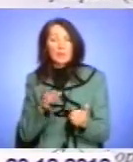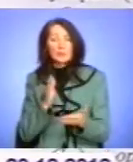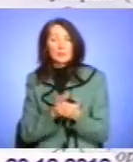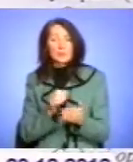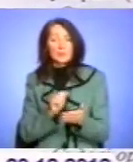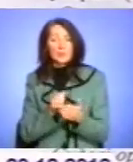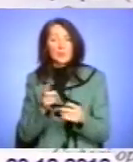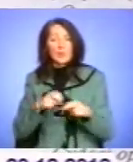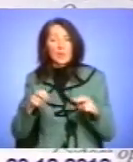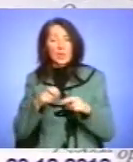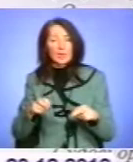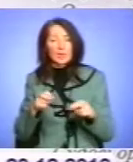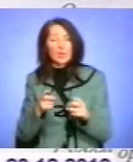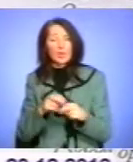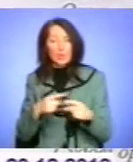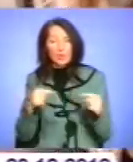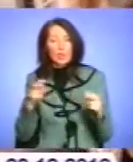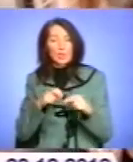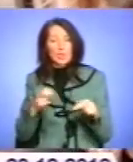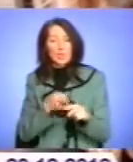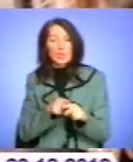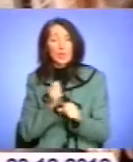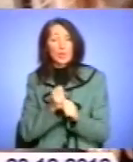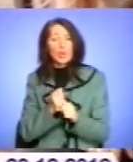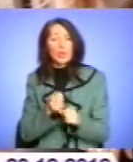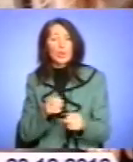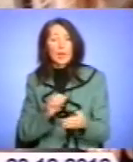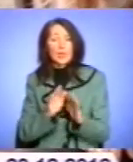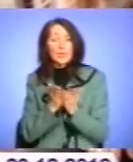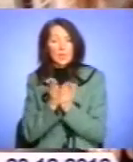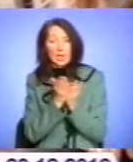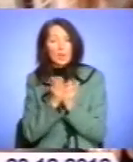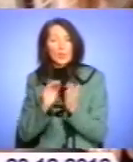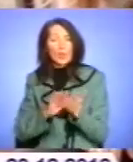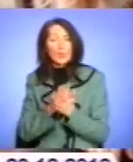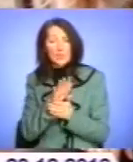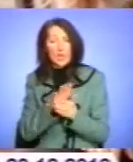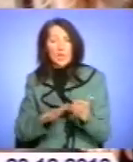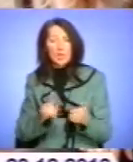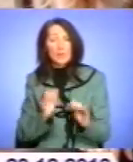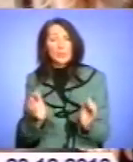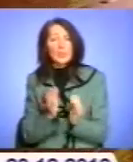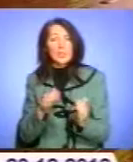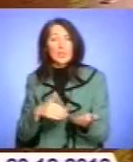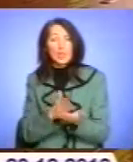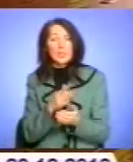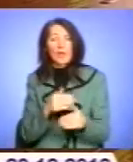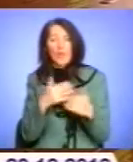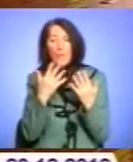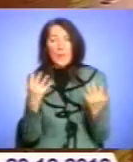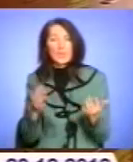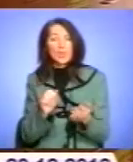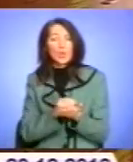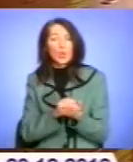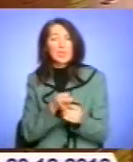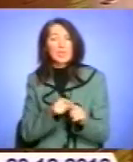тематика досліджень, над якими працюють дослідники у читальному залі. Щоб оптимально зберегти і зорієнтуватися у безлічі документів, які